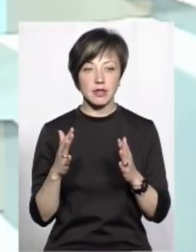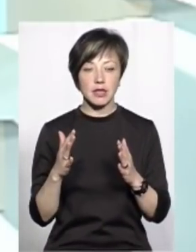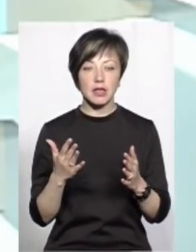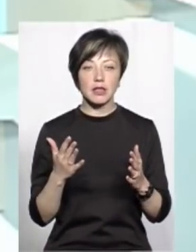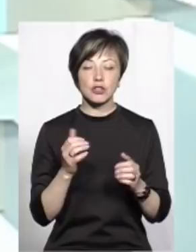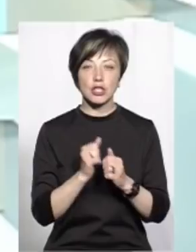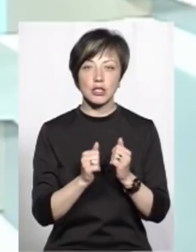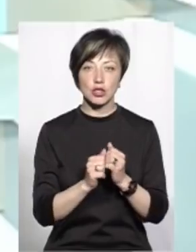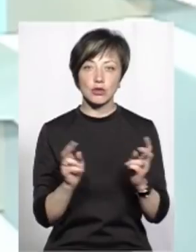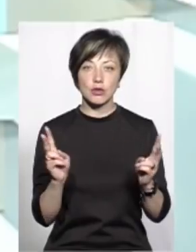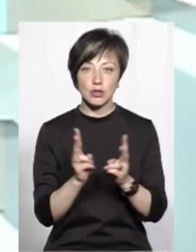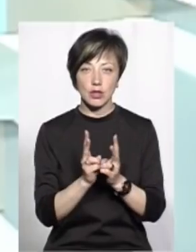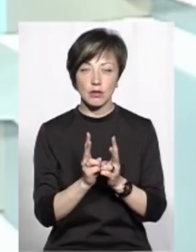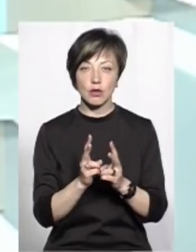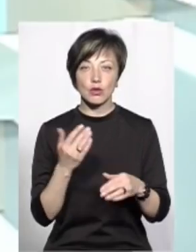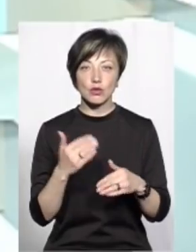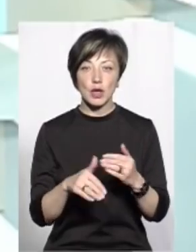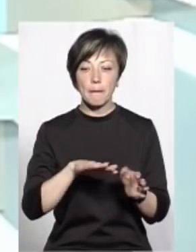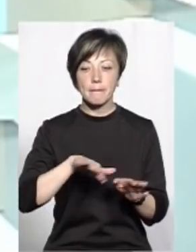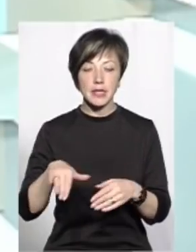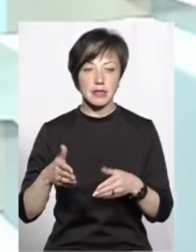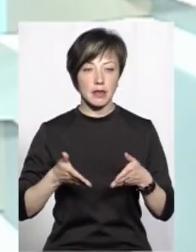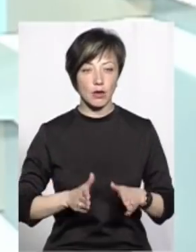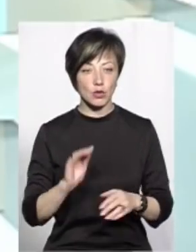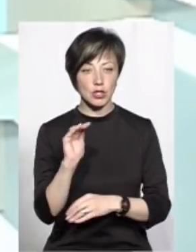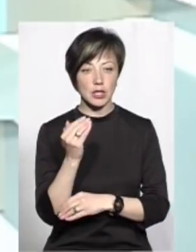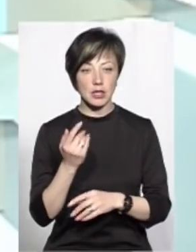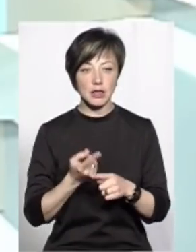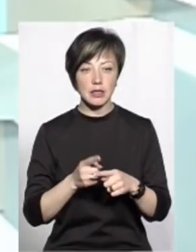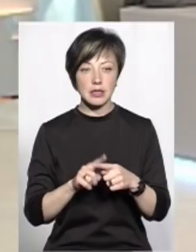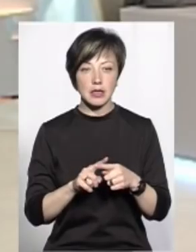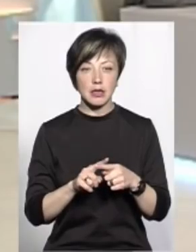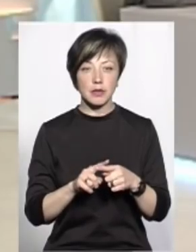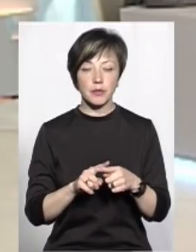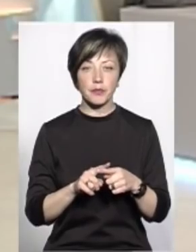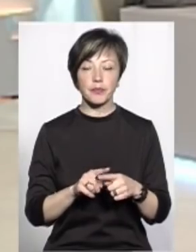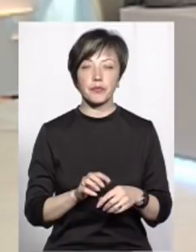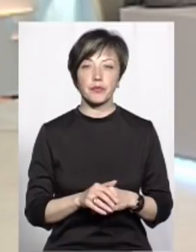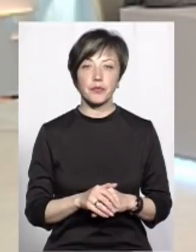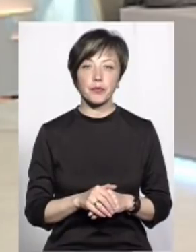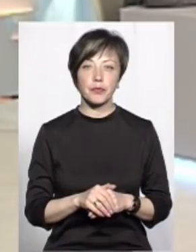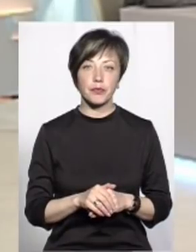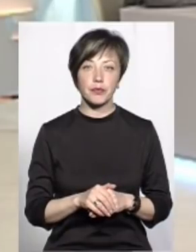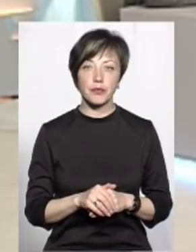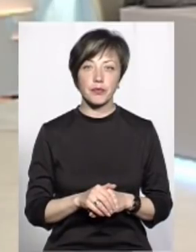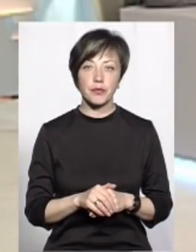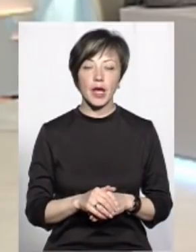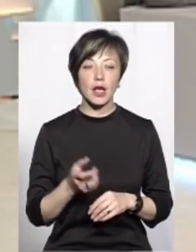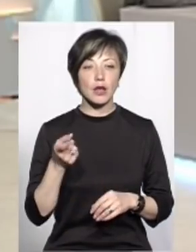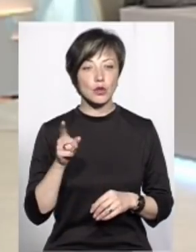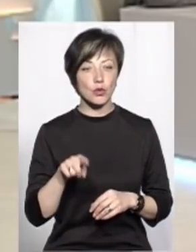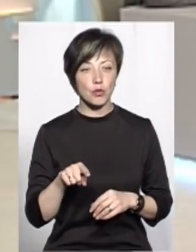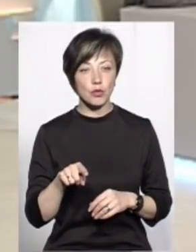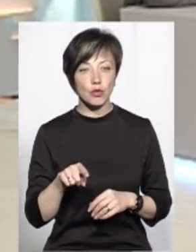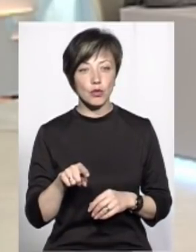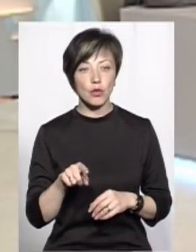якими частіше стикаються вже опісля народження дитини, якраз таки після родовий період. Тому